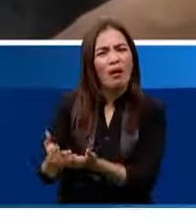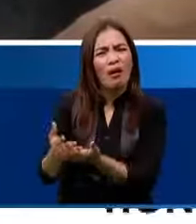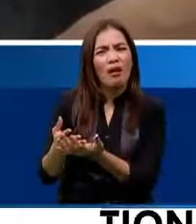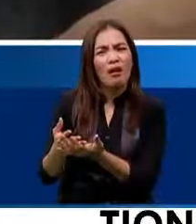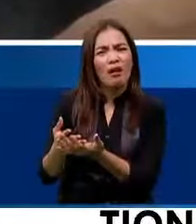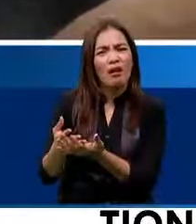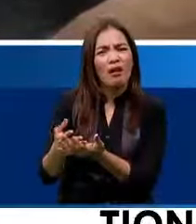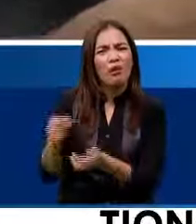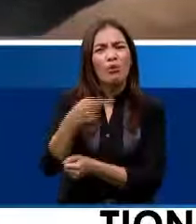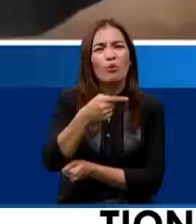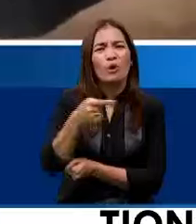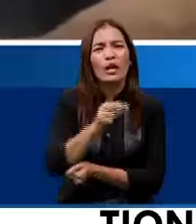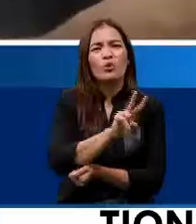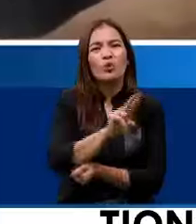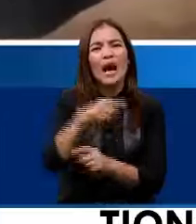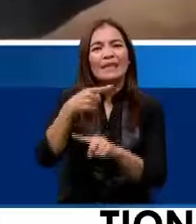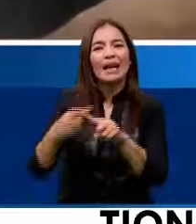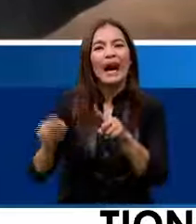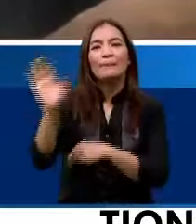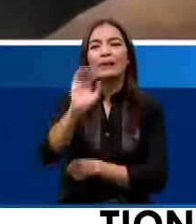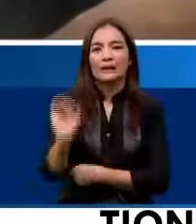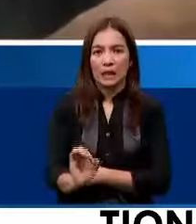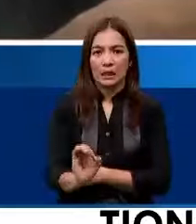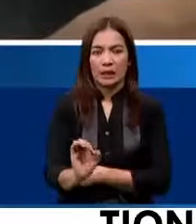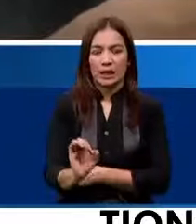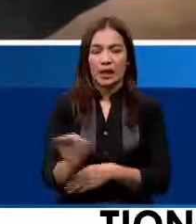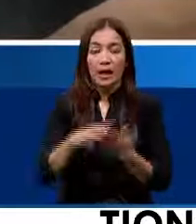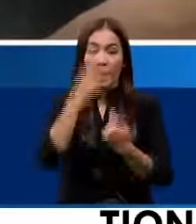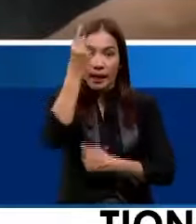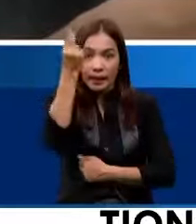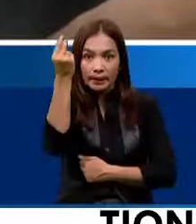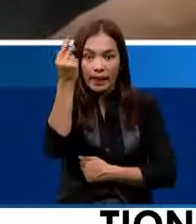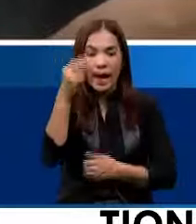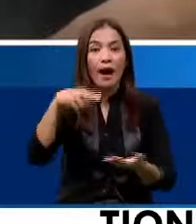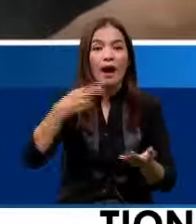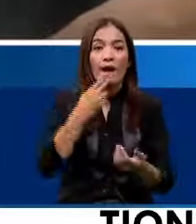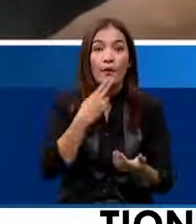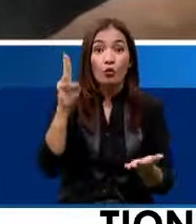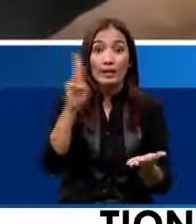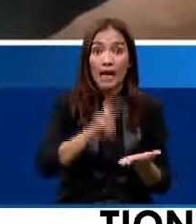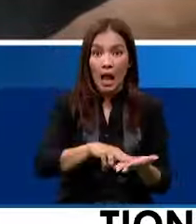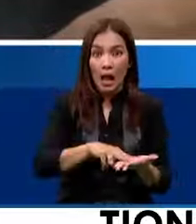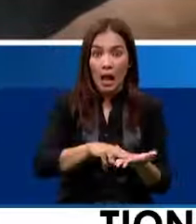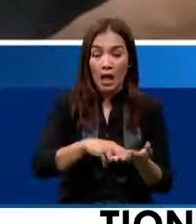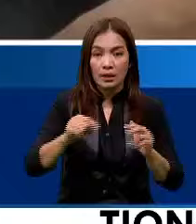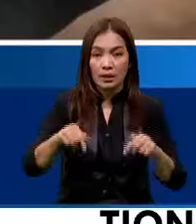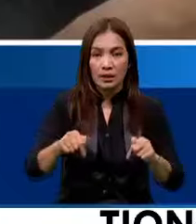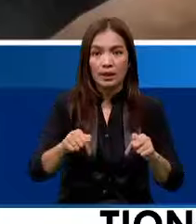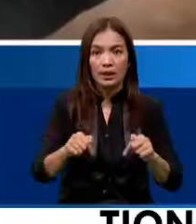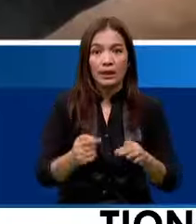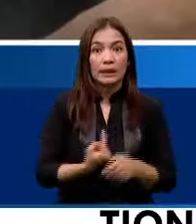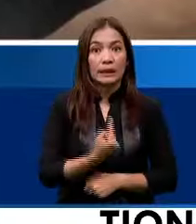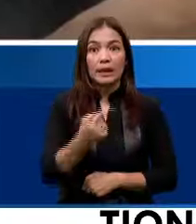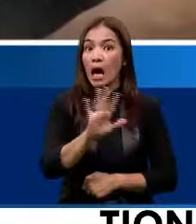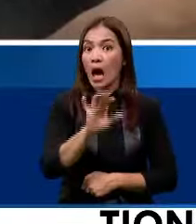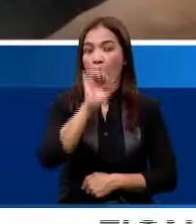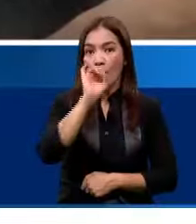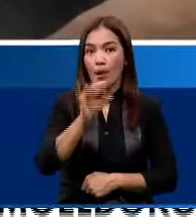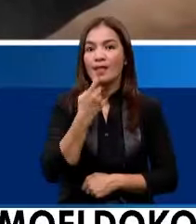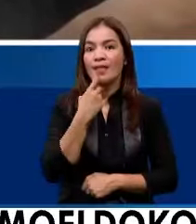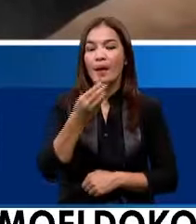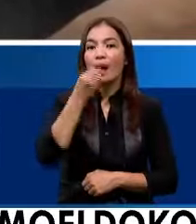2,5% gitu ya Nah dengan rencana ekspansi fiskal yang eh cukup signifikan ya kan kita tidak hanya bicara makan